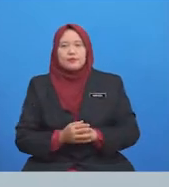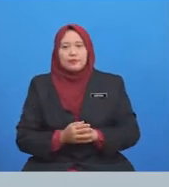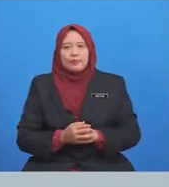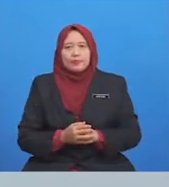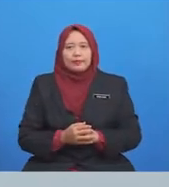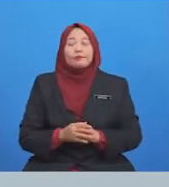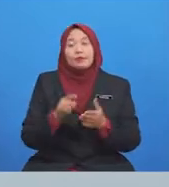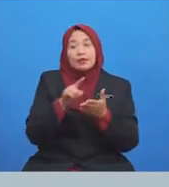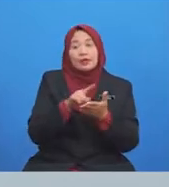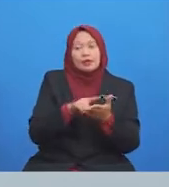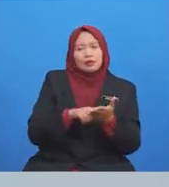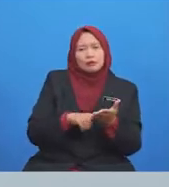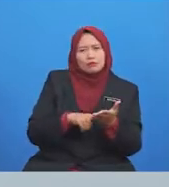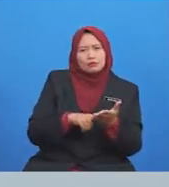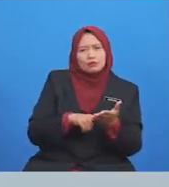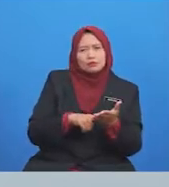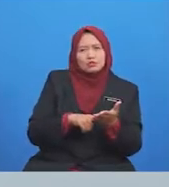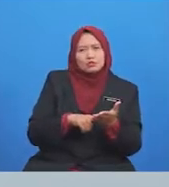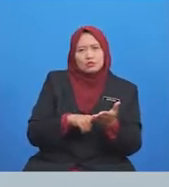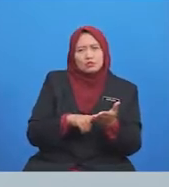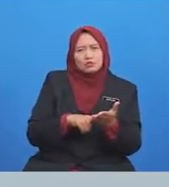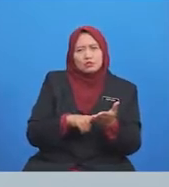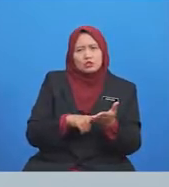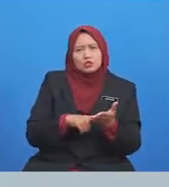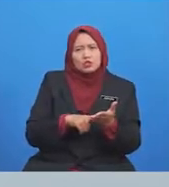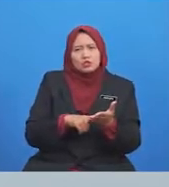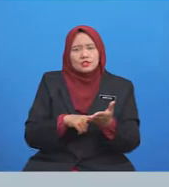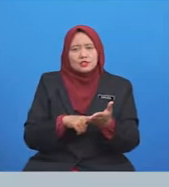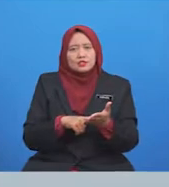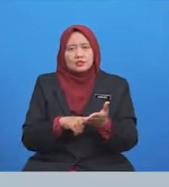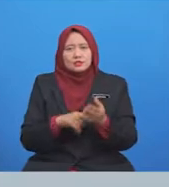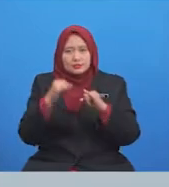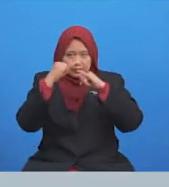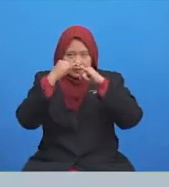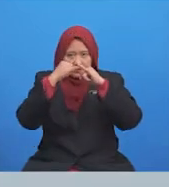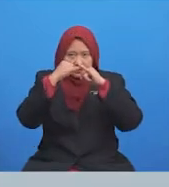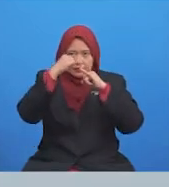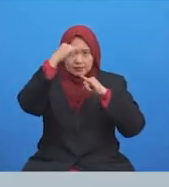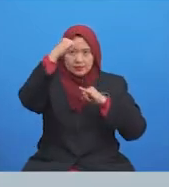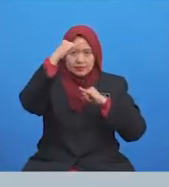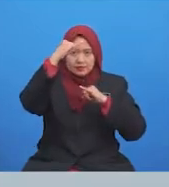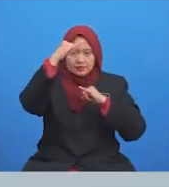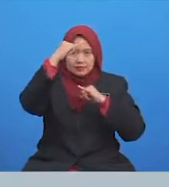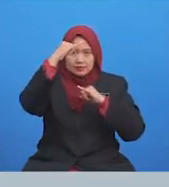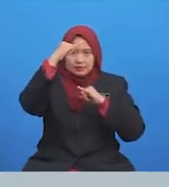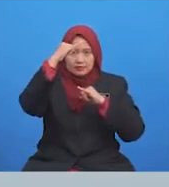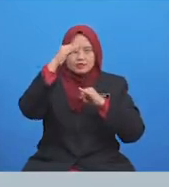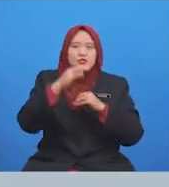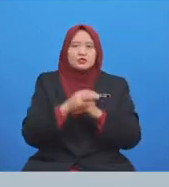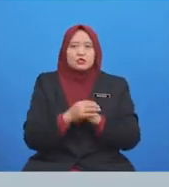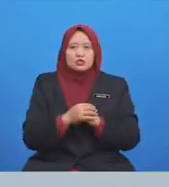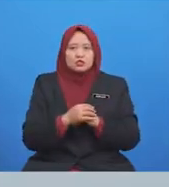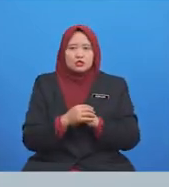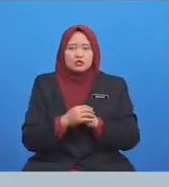Apakah pula yang akan berlaku apabila satu jejari dari pusat O dilukis sehingga